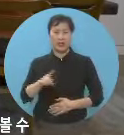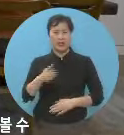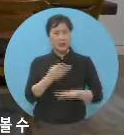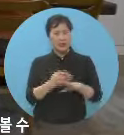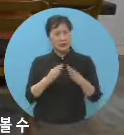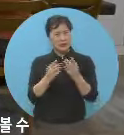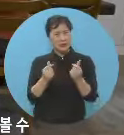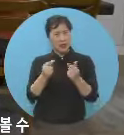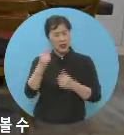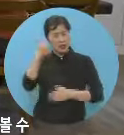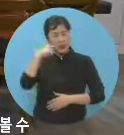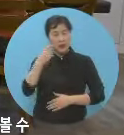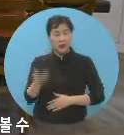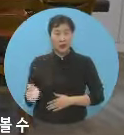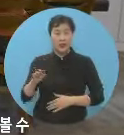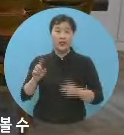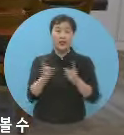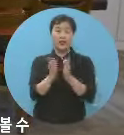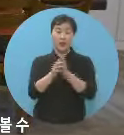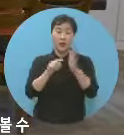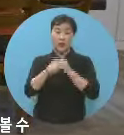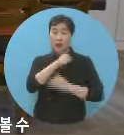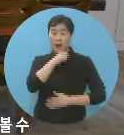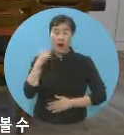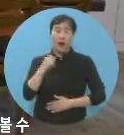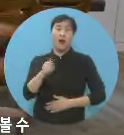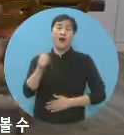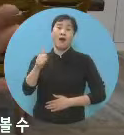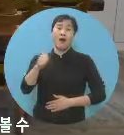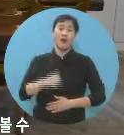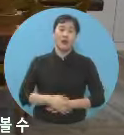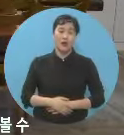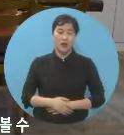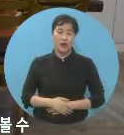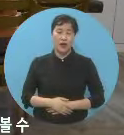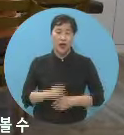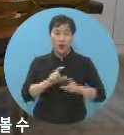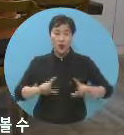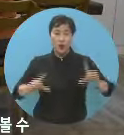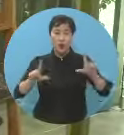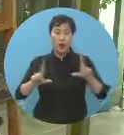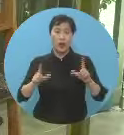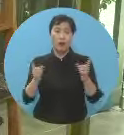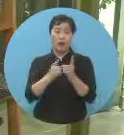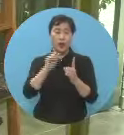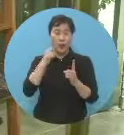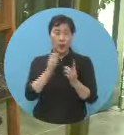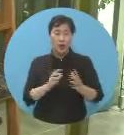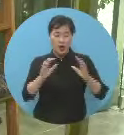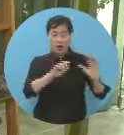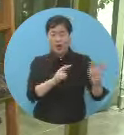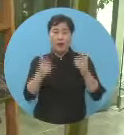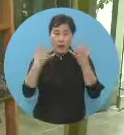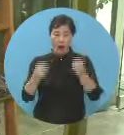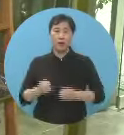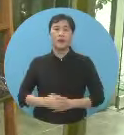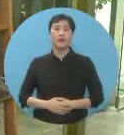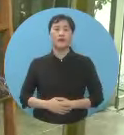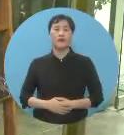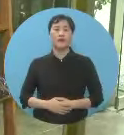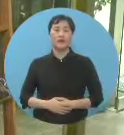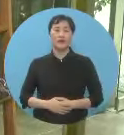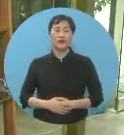집하고 틀려요. 우리가 그 별로 먹을 수 없는 야채들이 많아서 풍부하고 너무 좋았어요.